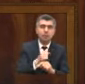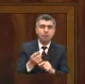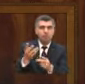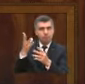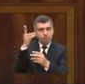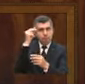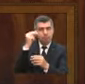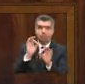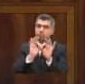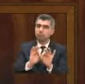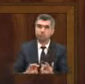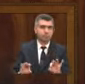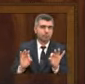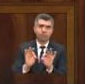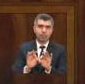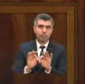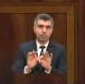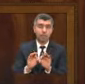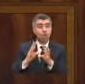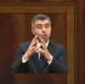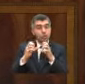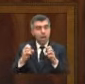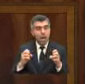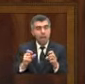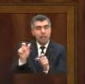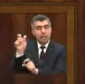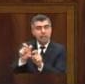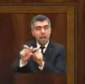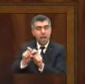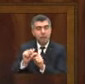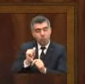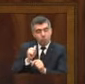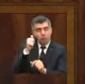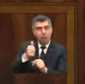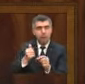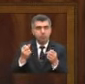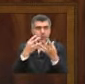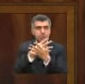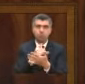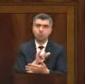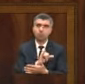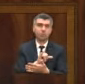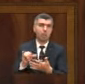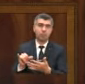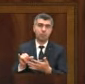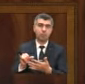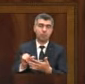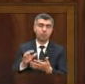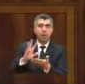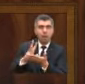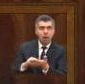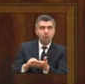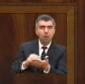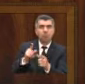الضبابيه كبيره سيد رئيس الحكومه. شرحوا للناس باش ما يتصدموش غدا بالنتيجه كما تصدموا في الراميد اللي كان كيقول له اللي دخل